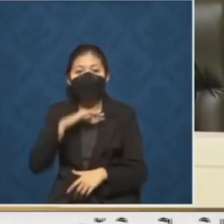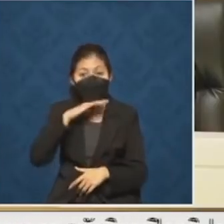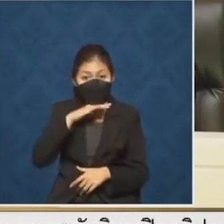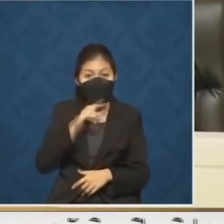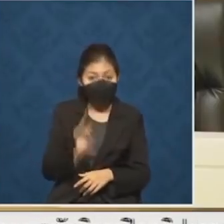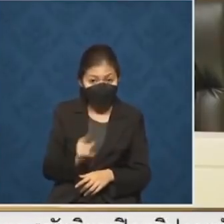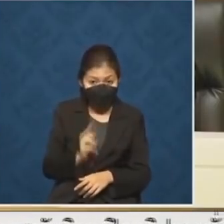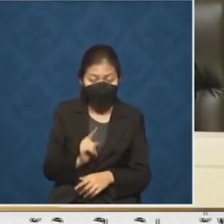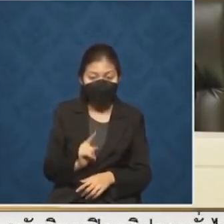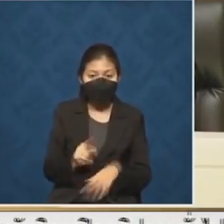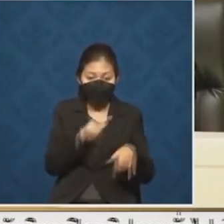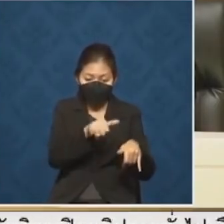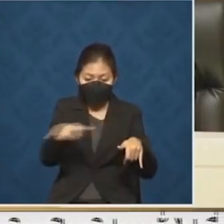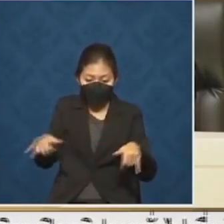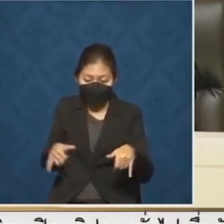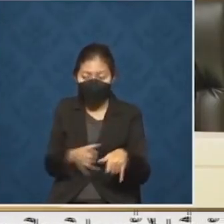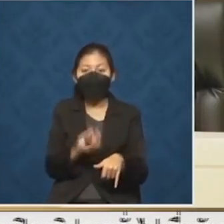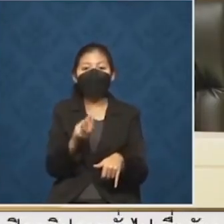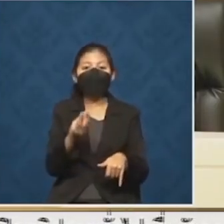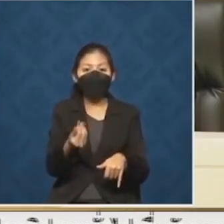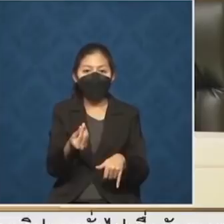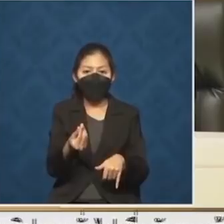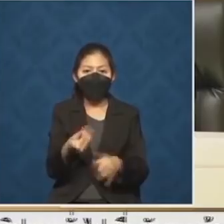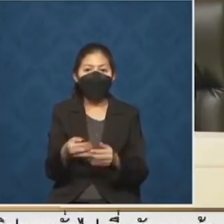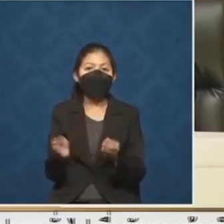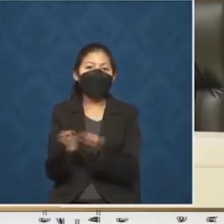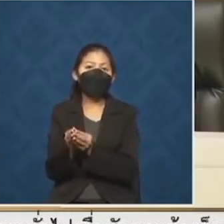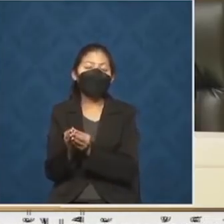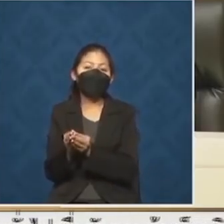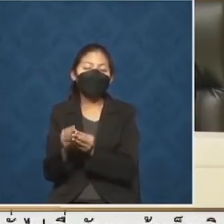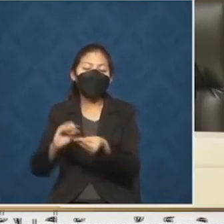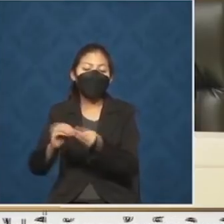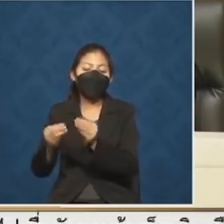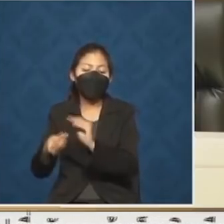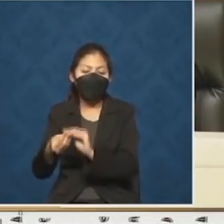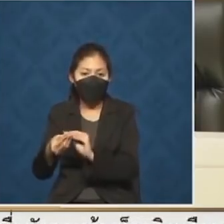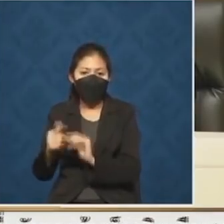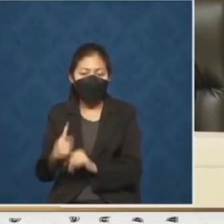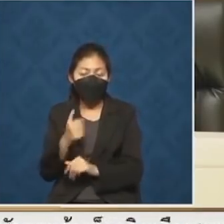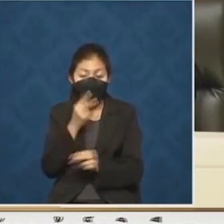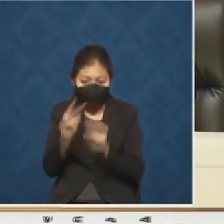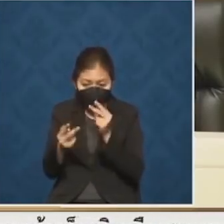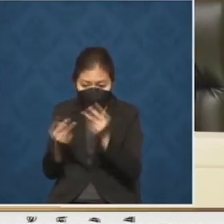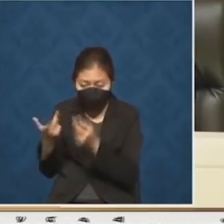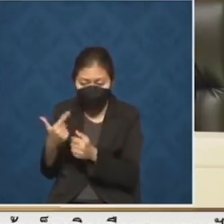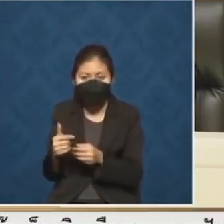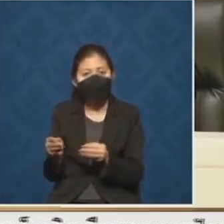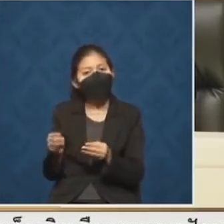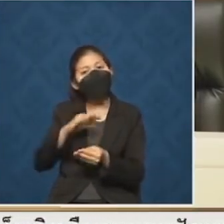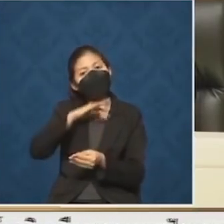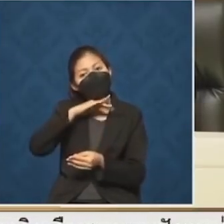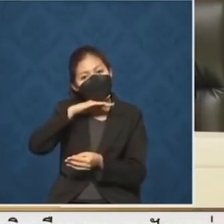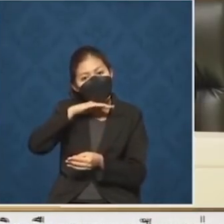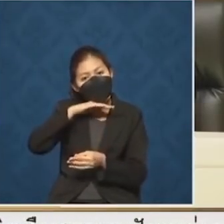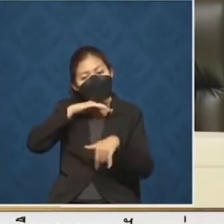งเท่าไหร่ก็ได้ตัวเลขออกมาครับในขณะที่ไปสำรวจนั้นเหลือหมูถึง